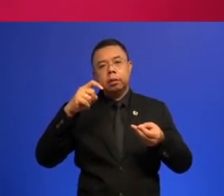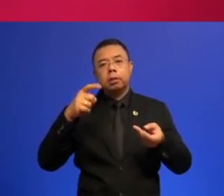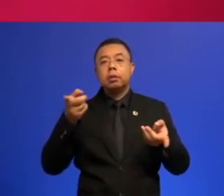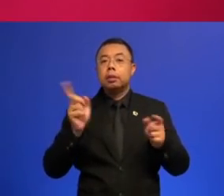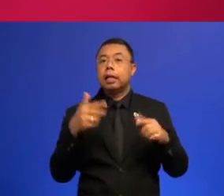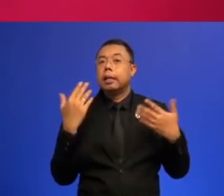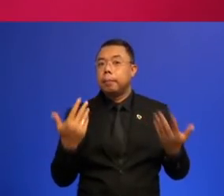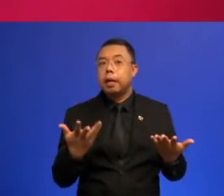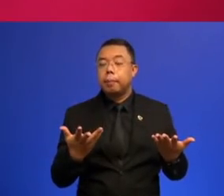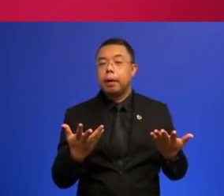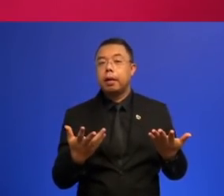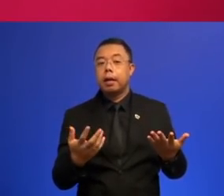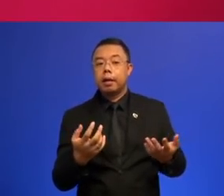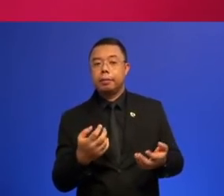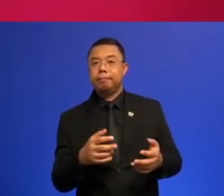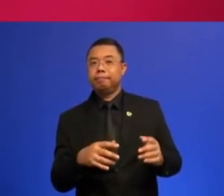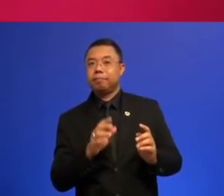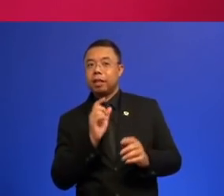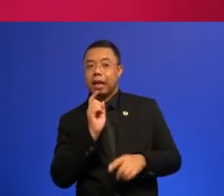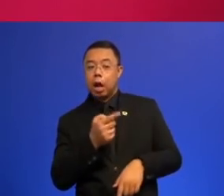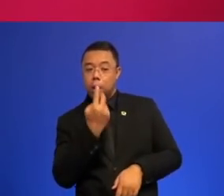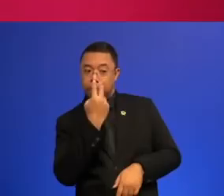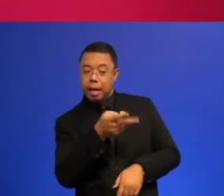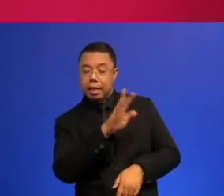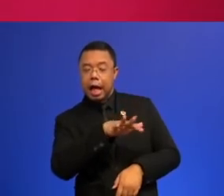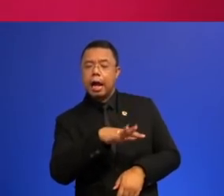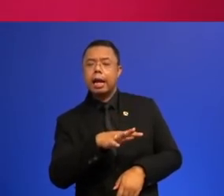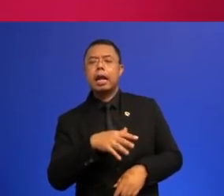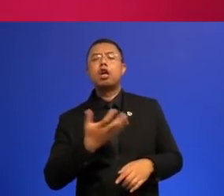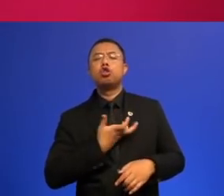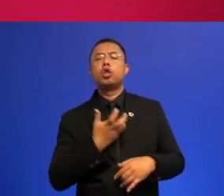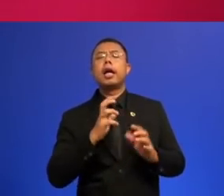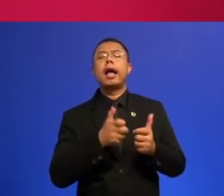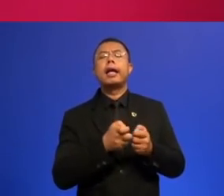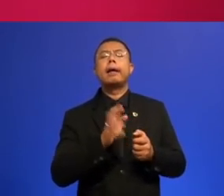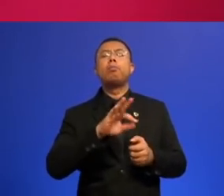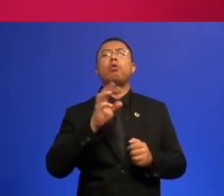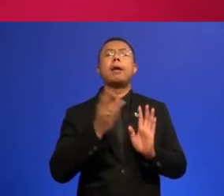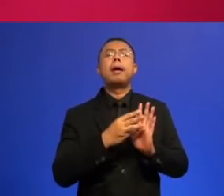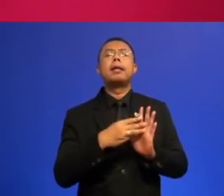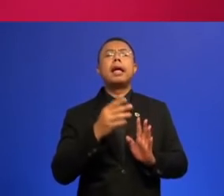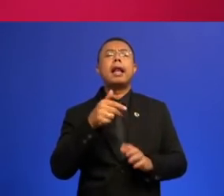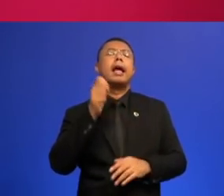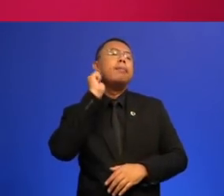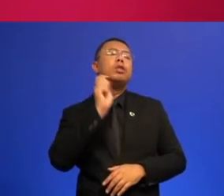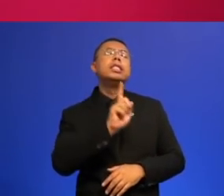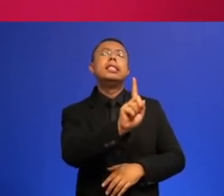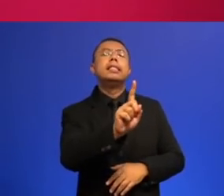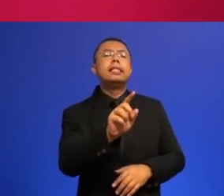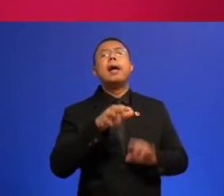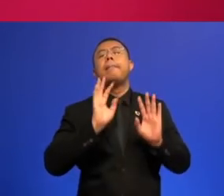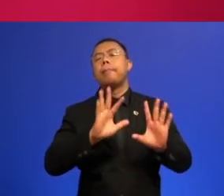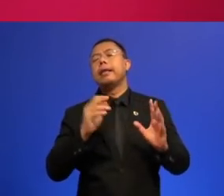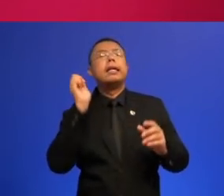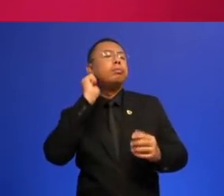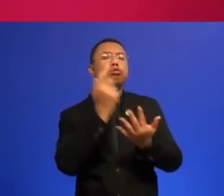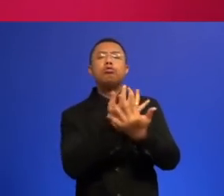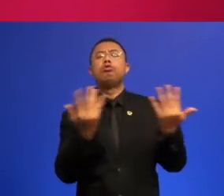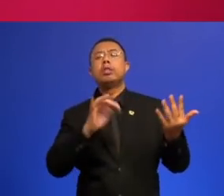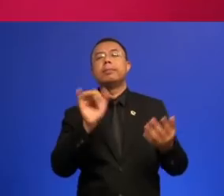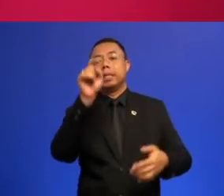Jadi bagaimana menghadapi anak kecanduan game, ini mah bukan masalah seorang ibu, banyak ibu-ibu begini,